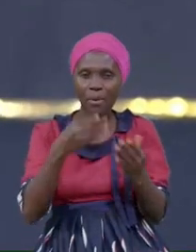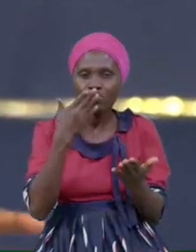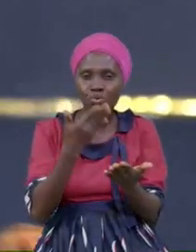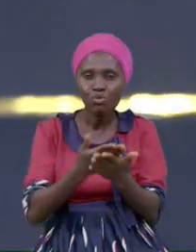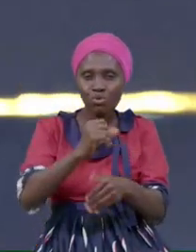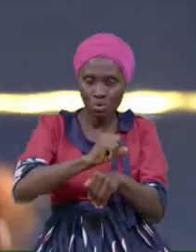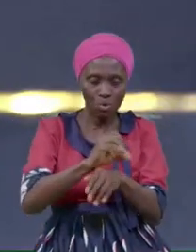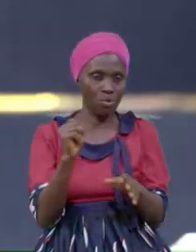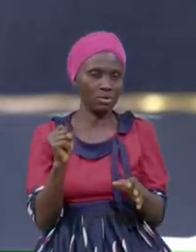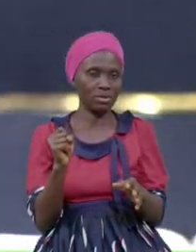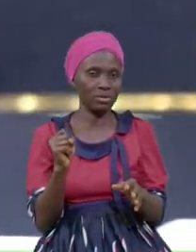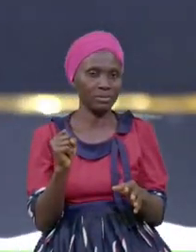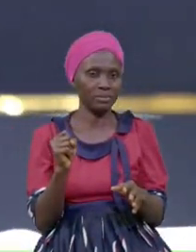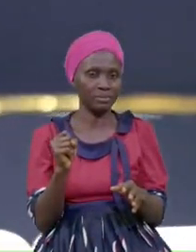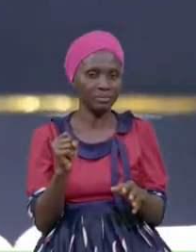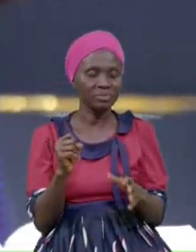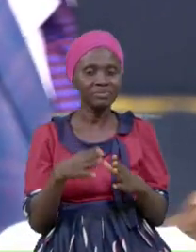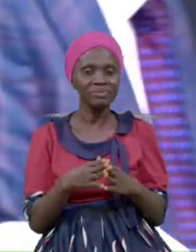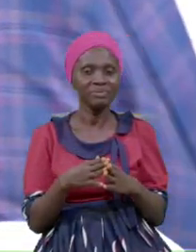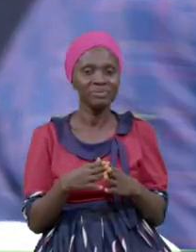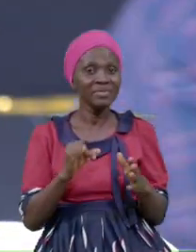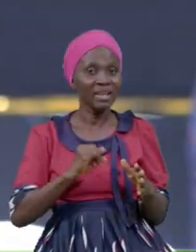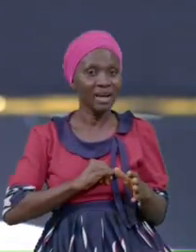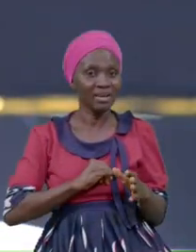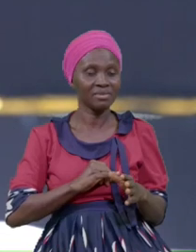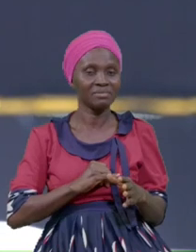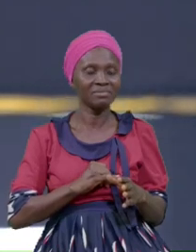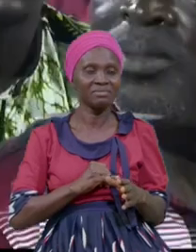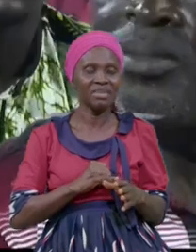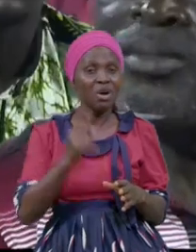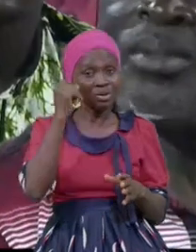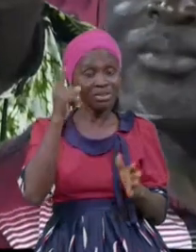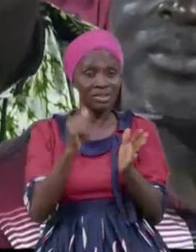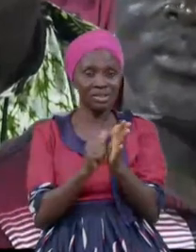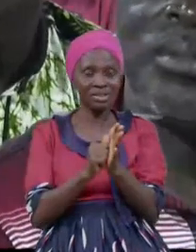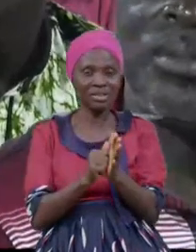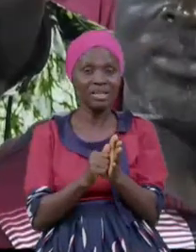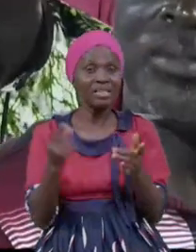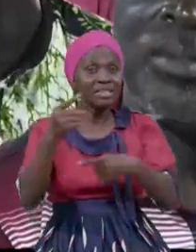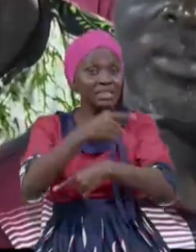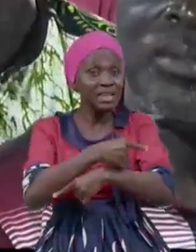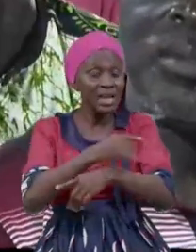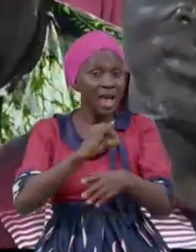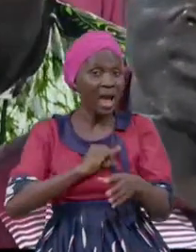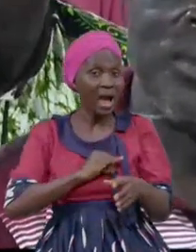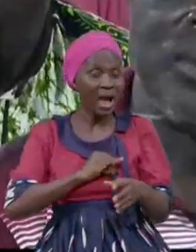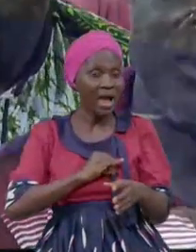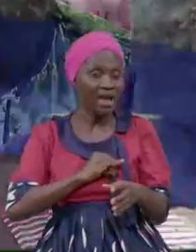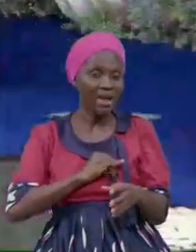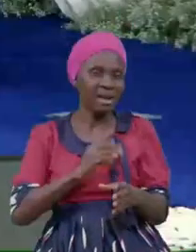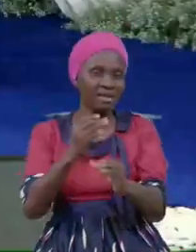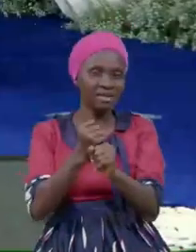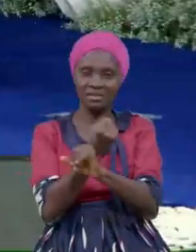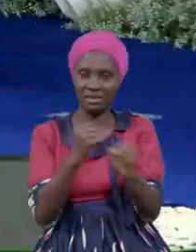Je ne comprends pas. Le jour où j'ai eu le salut, par la grâce de Dieu qui est venue dans ma vie, la